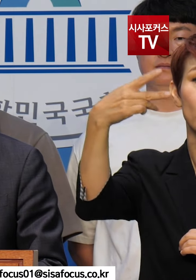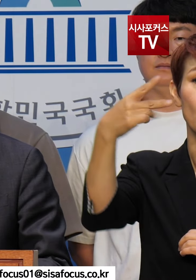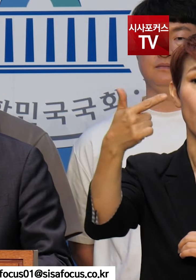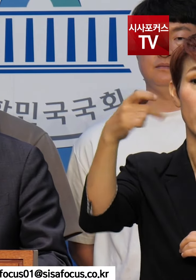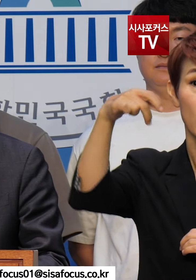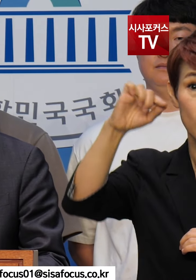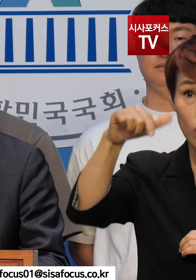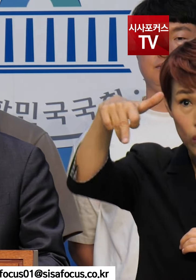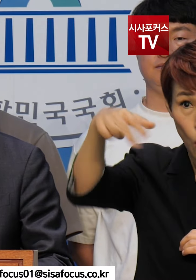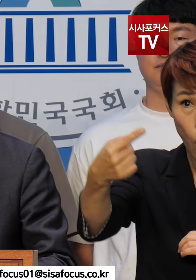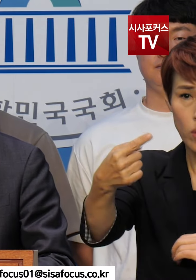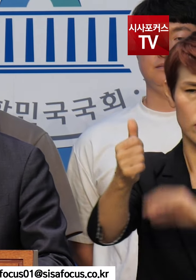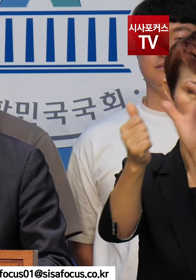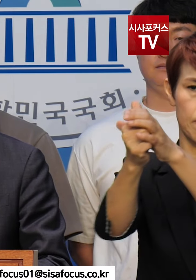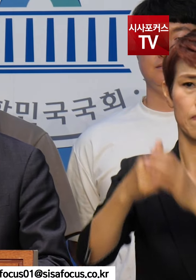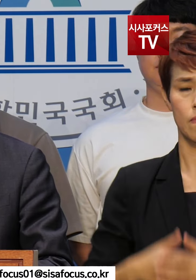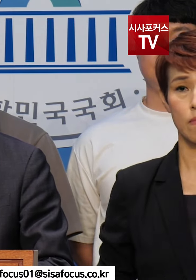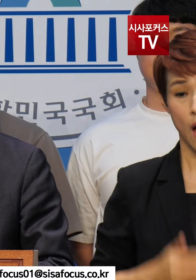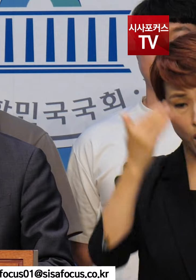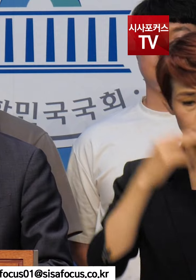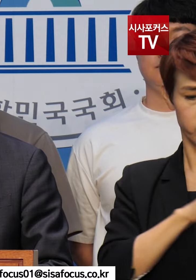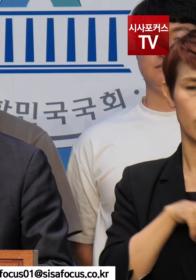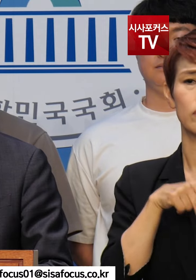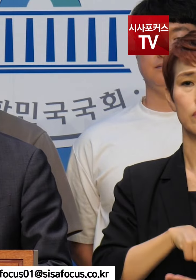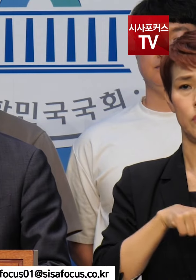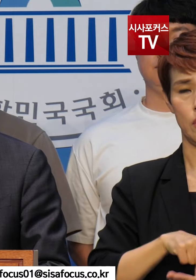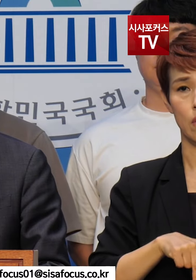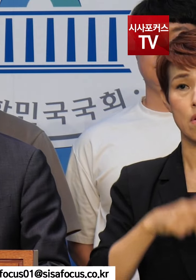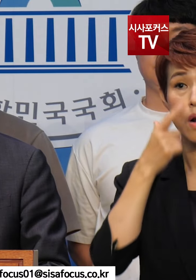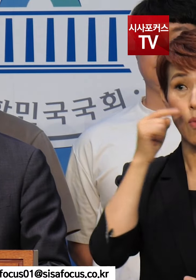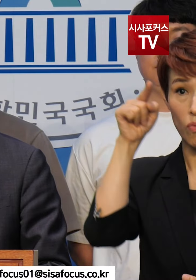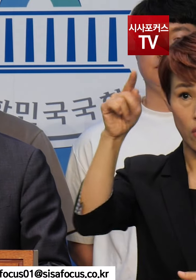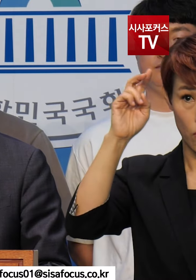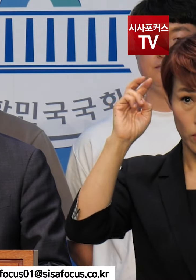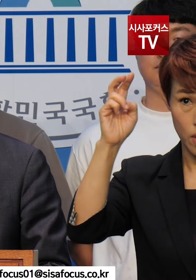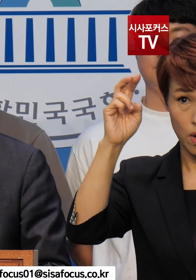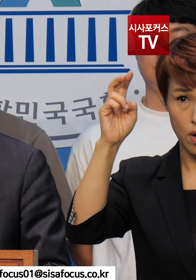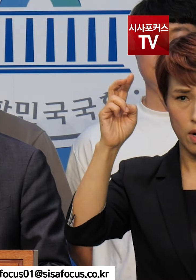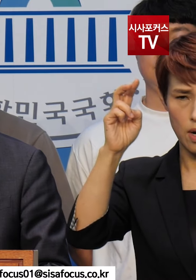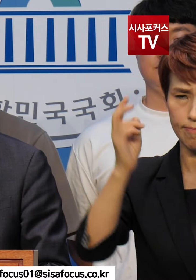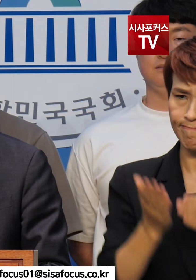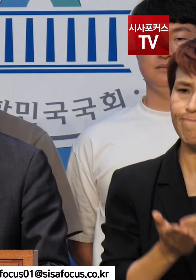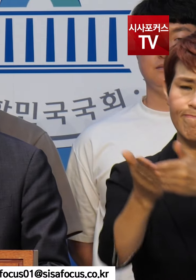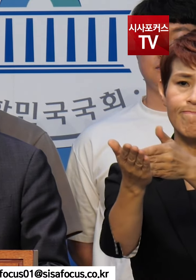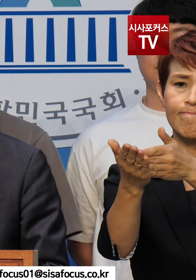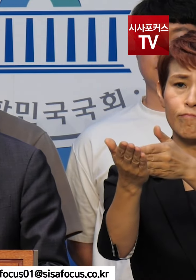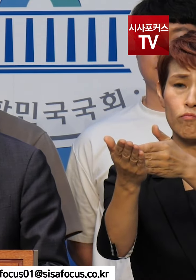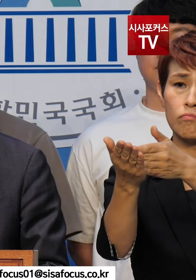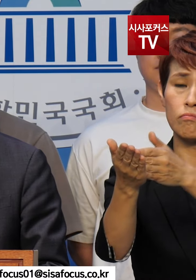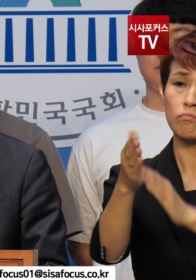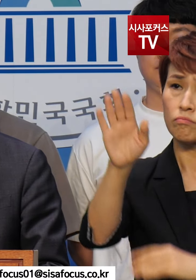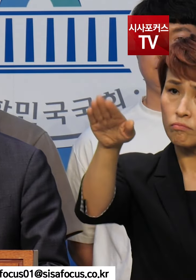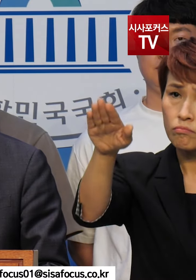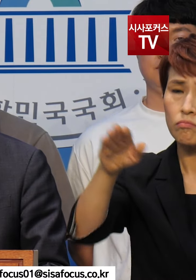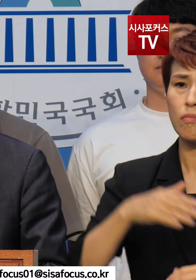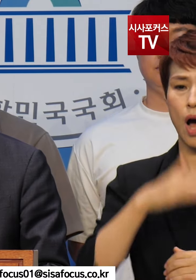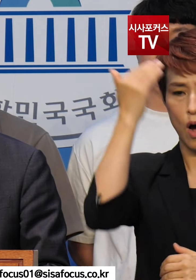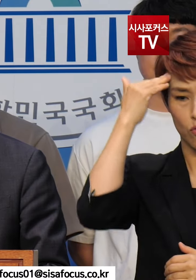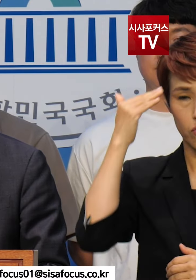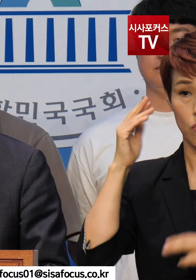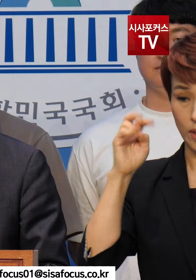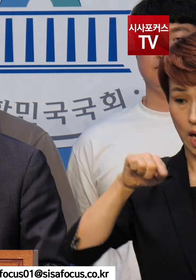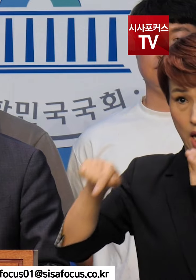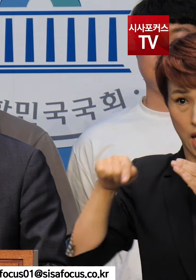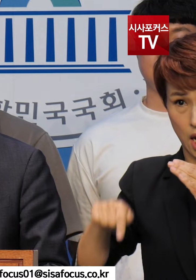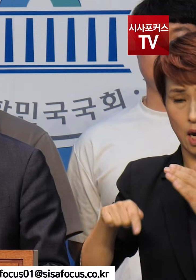합니다. 대한민국 국회의원으로서 일본 니또덴코에 촉구합니다. 니또덴코는 한국 옵티칼